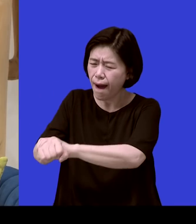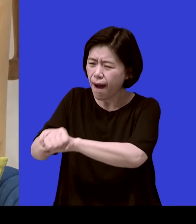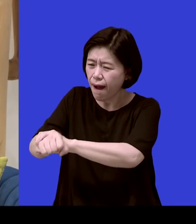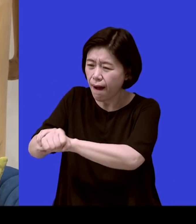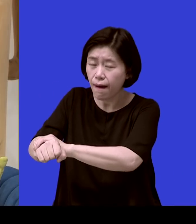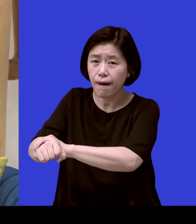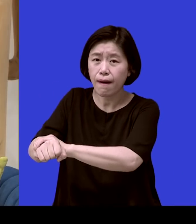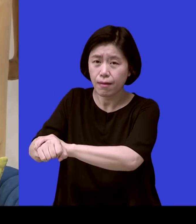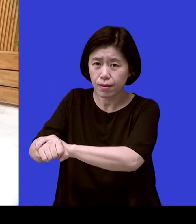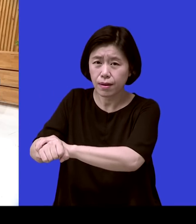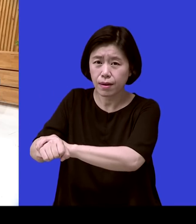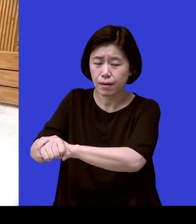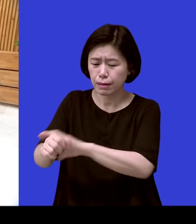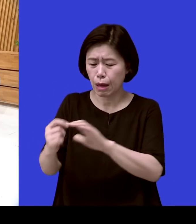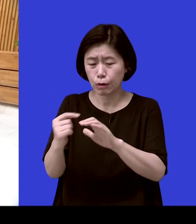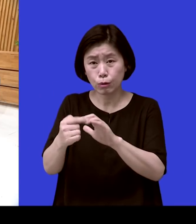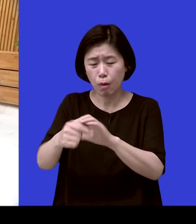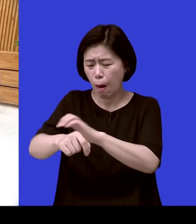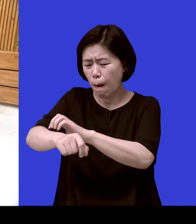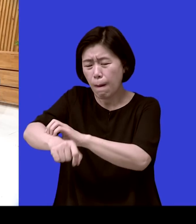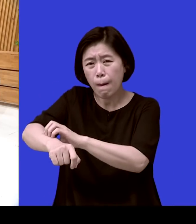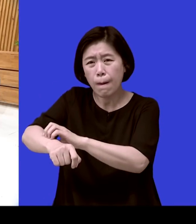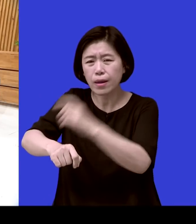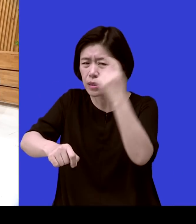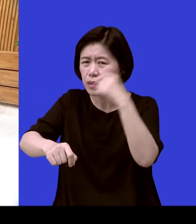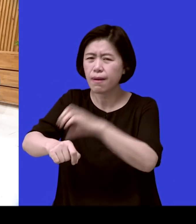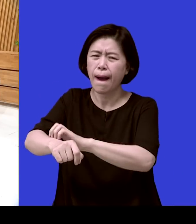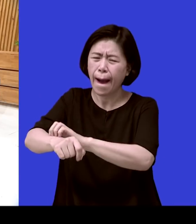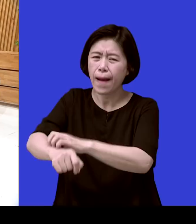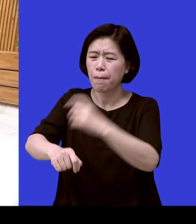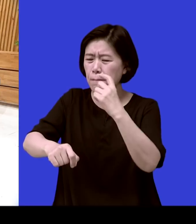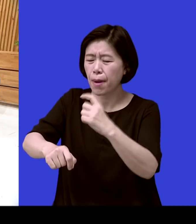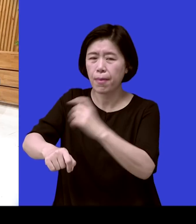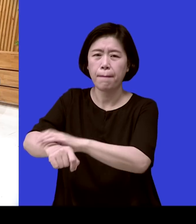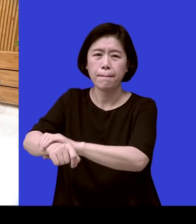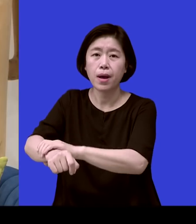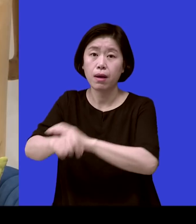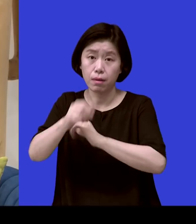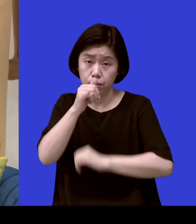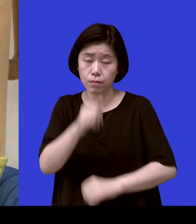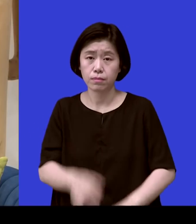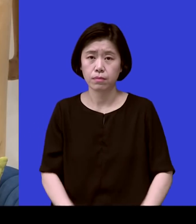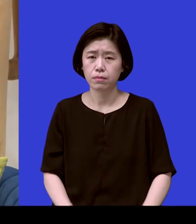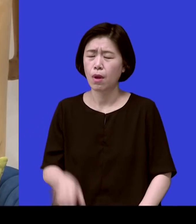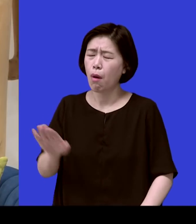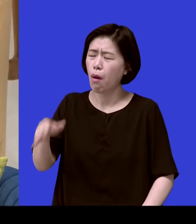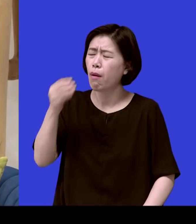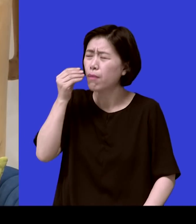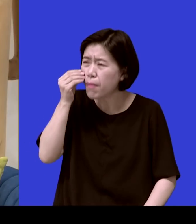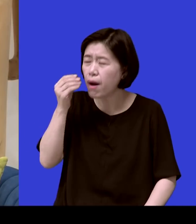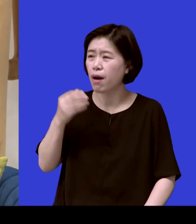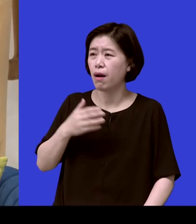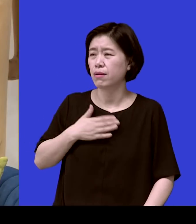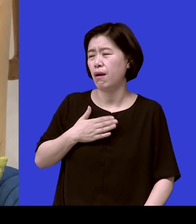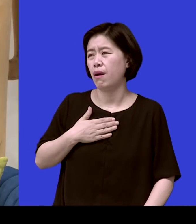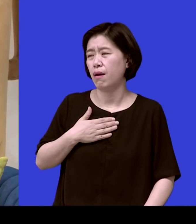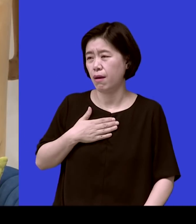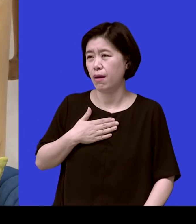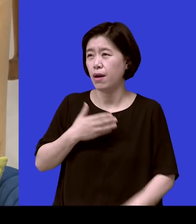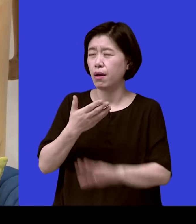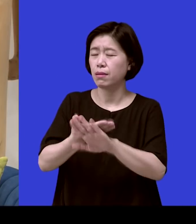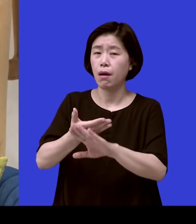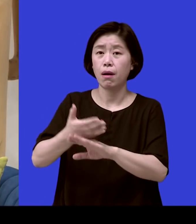사람 팔을 파고 들어간다는 게 그 와중에도 느껴지더라고요. 제발 제발 날 놔달라고 119를